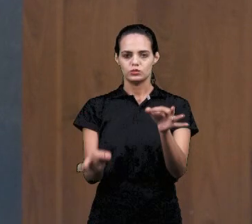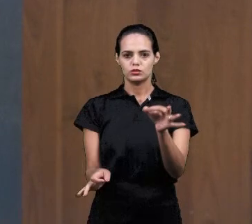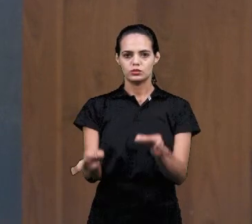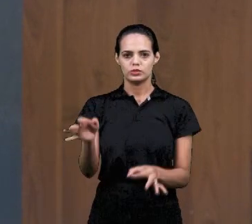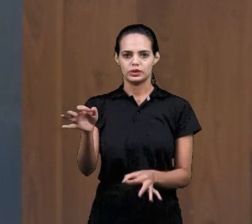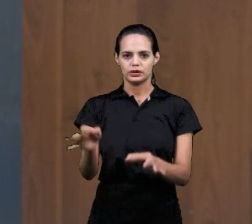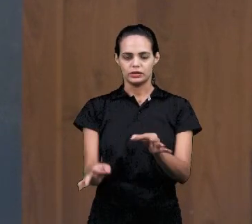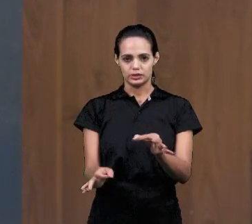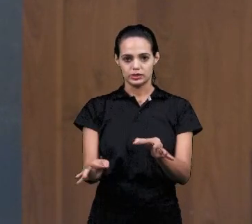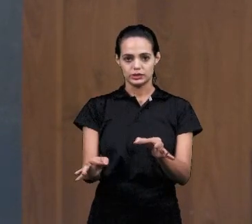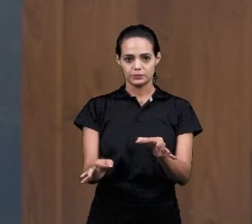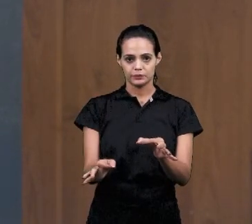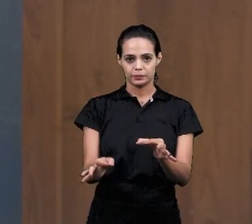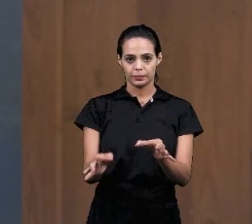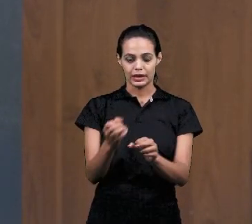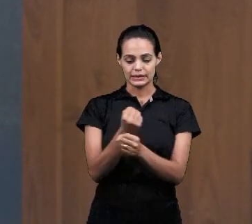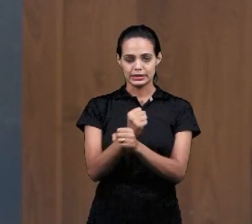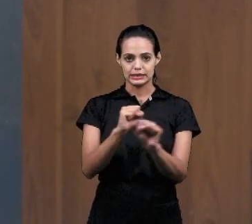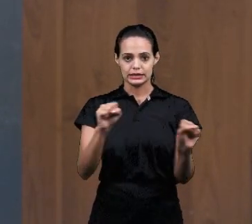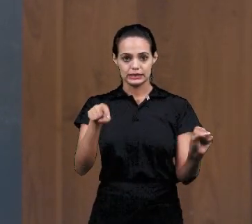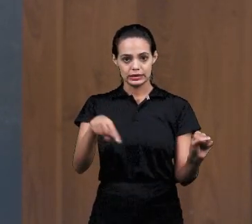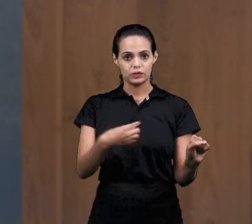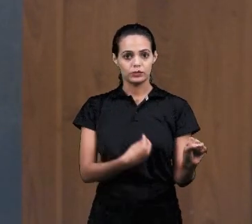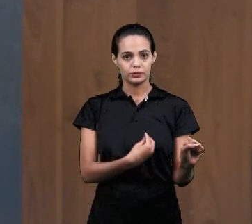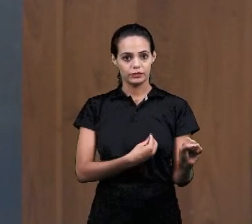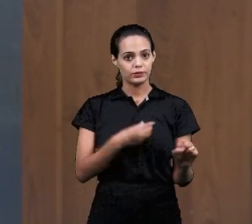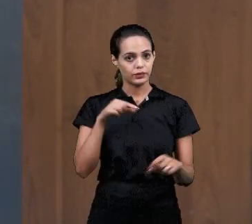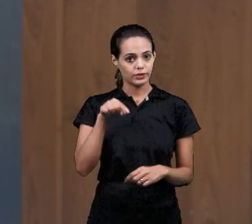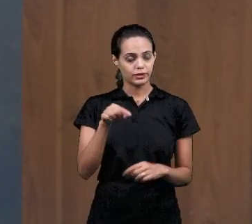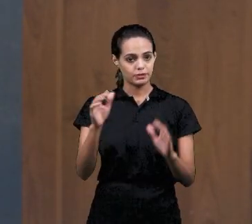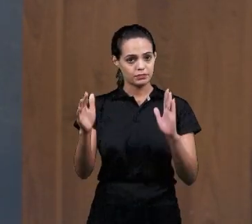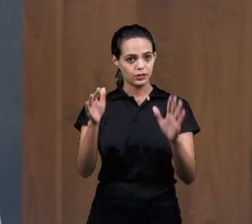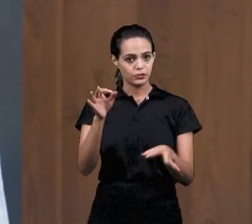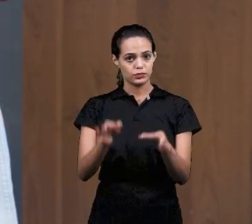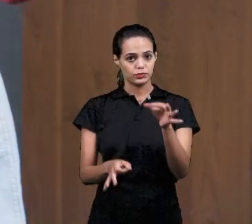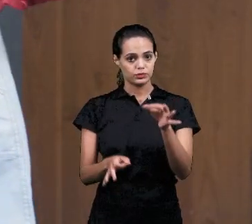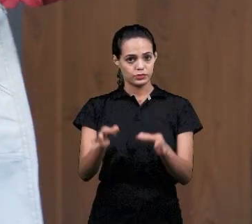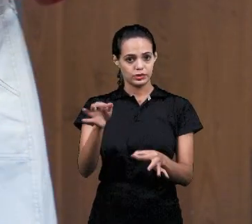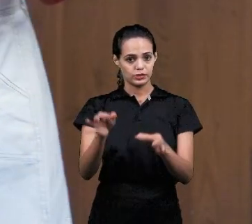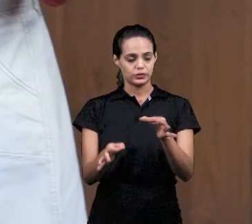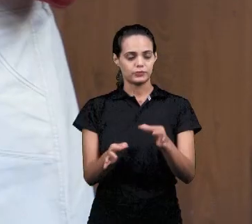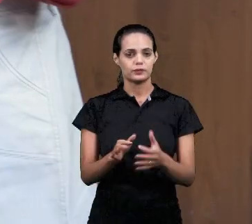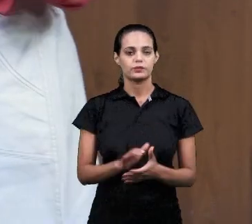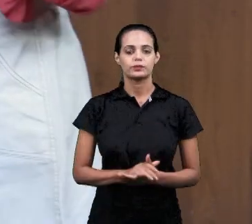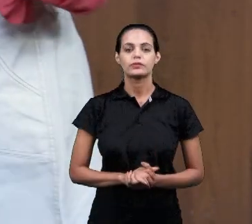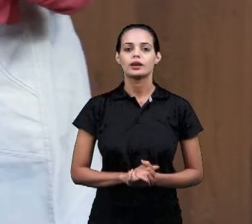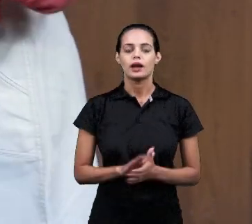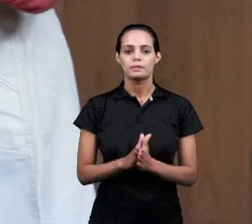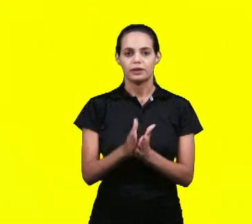allons lire ce qui dit la parole du Seigneur en Juges chapitre 2, 16.